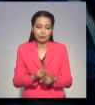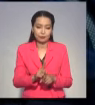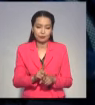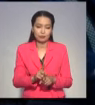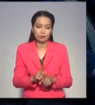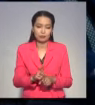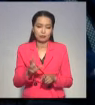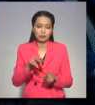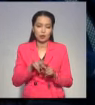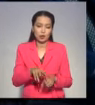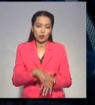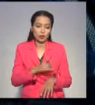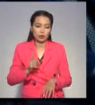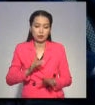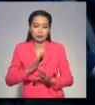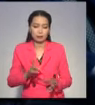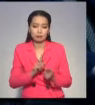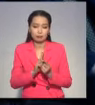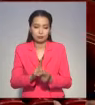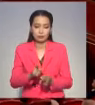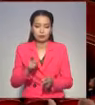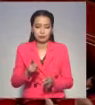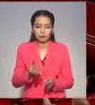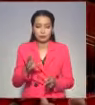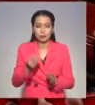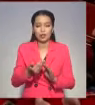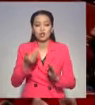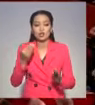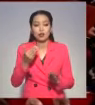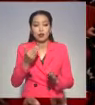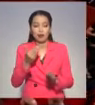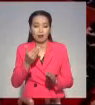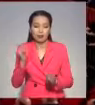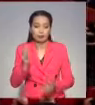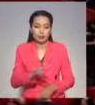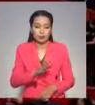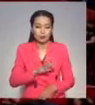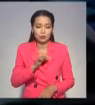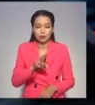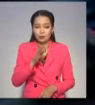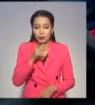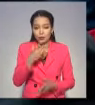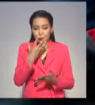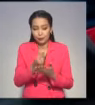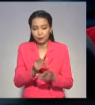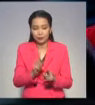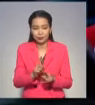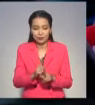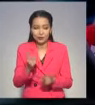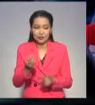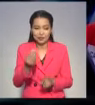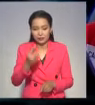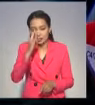долго ждать. На встречу Касым-Жомарт Токаев прибыл чуть раньше назначенного часа. Президент в своем выступлении обозначил роль единства